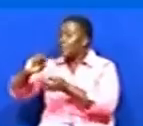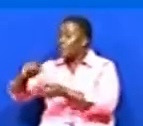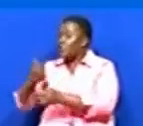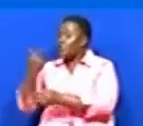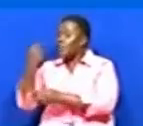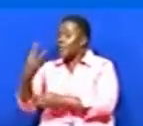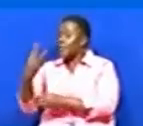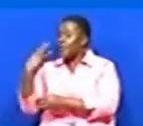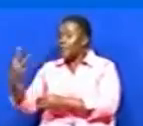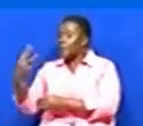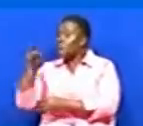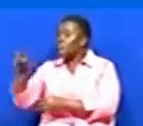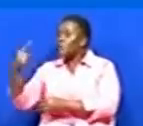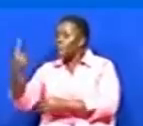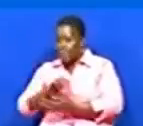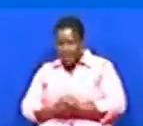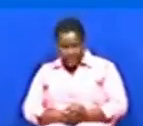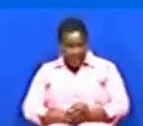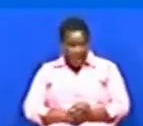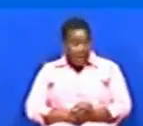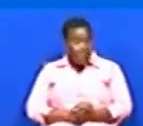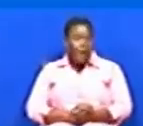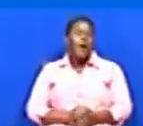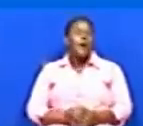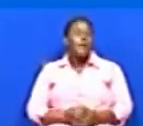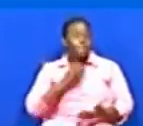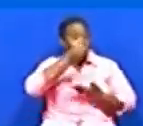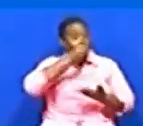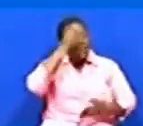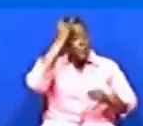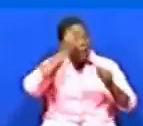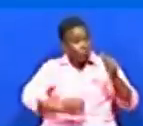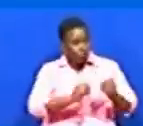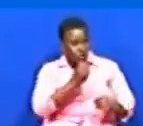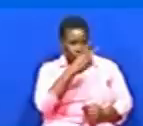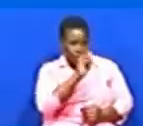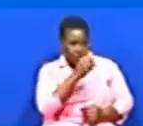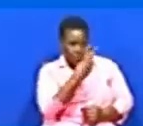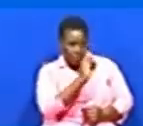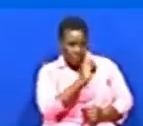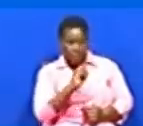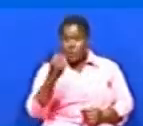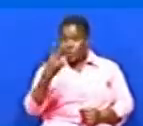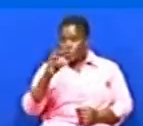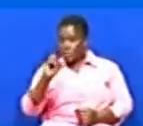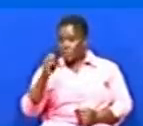bajeti yake ikawa trilioni 33.1, na bajeti yake ya mwaka wa tano, yani